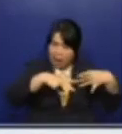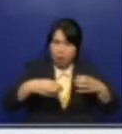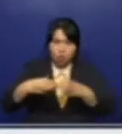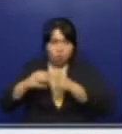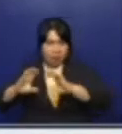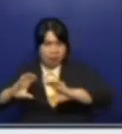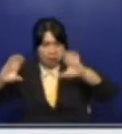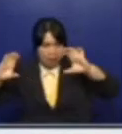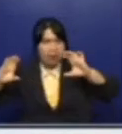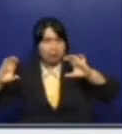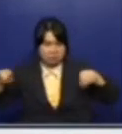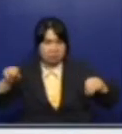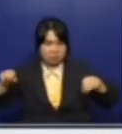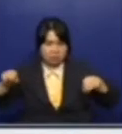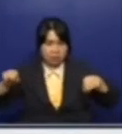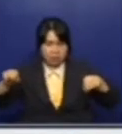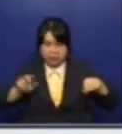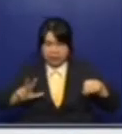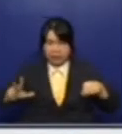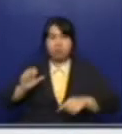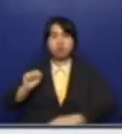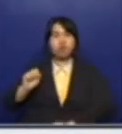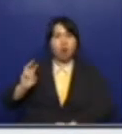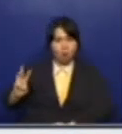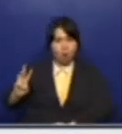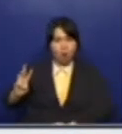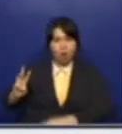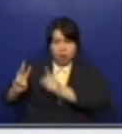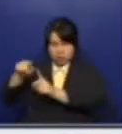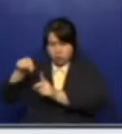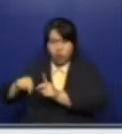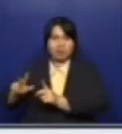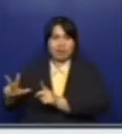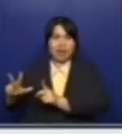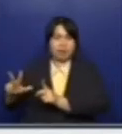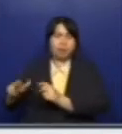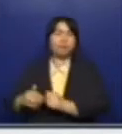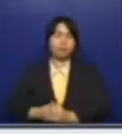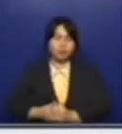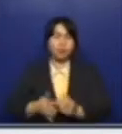ฐบาล3มีสว1ใน3 4